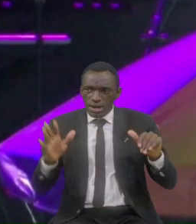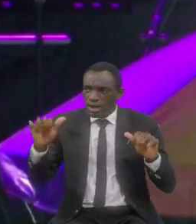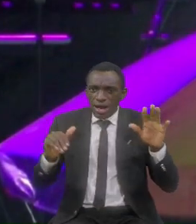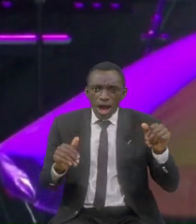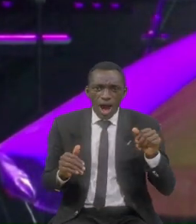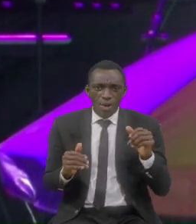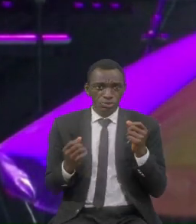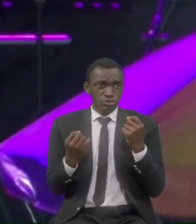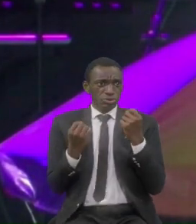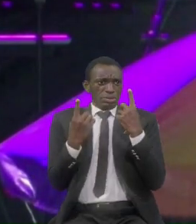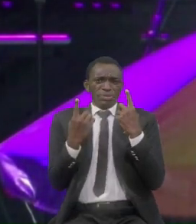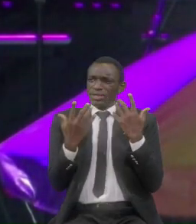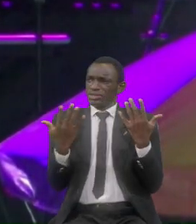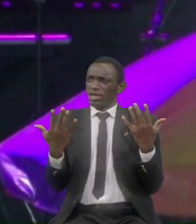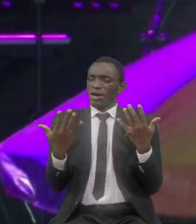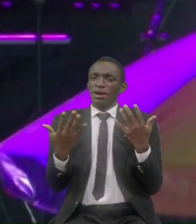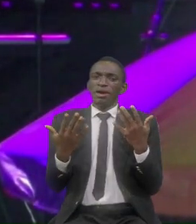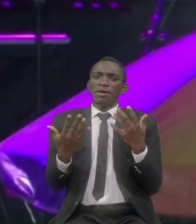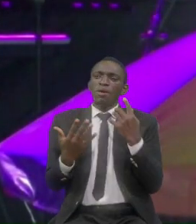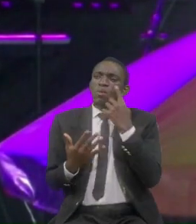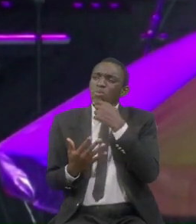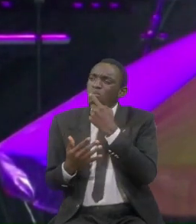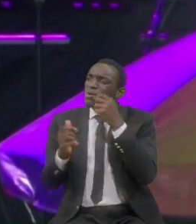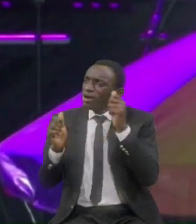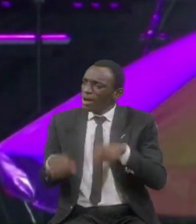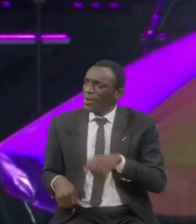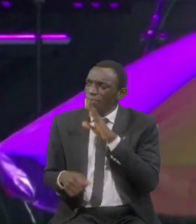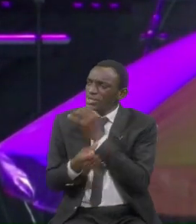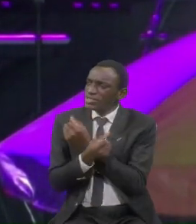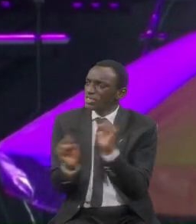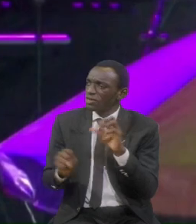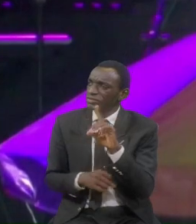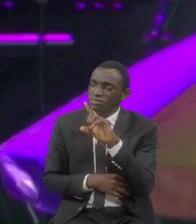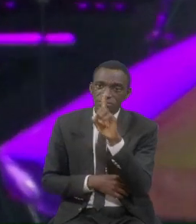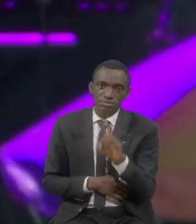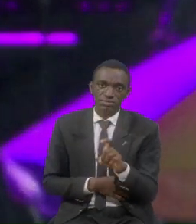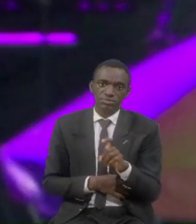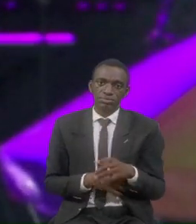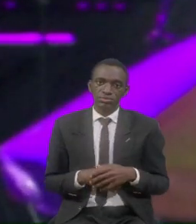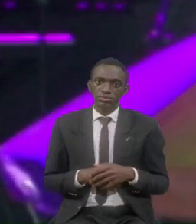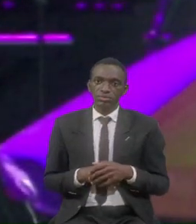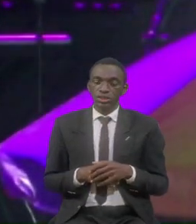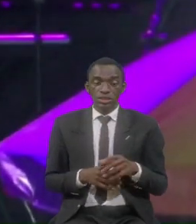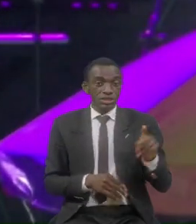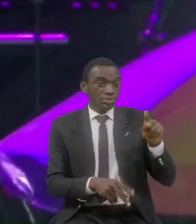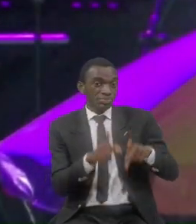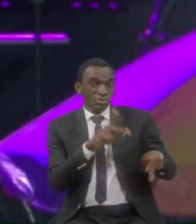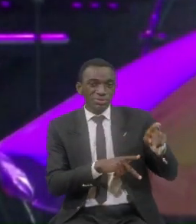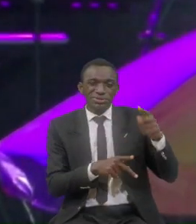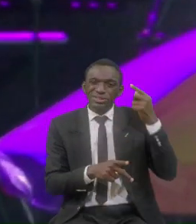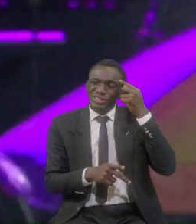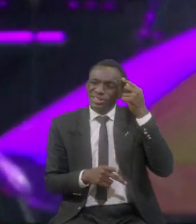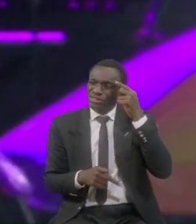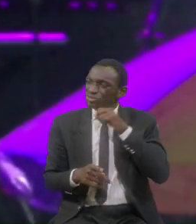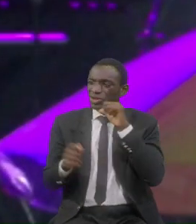who then can be saved? Kinsa ang pwede maluwas? They thought there was an impossibility. Og nakita